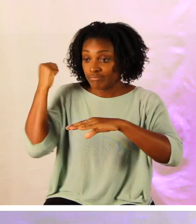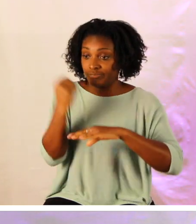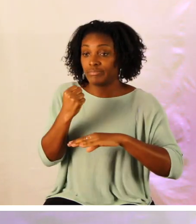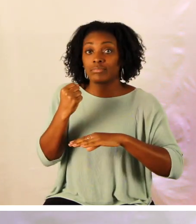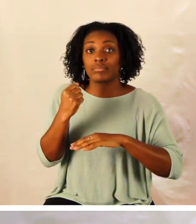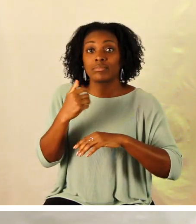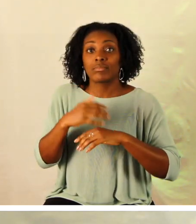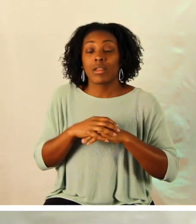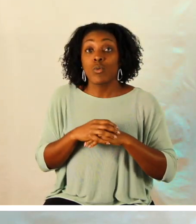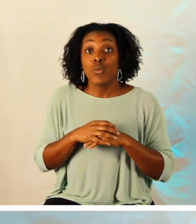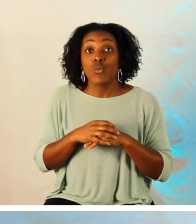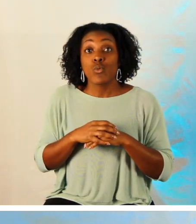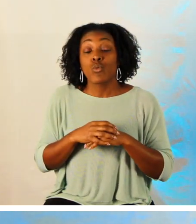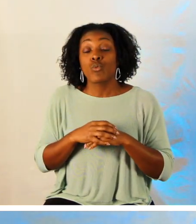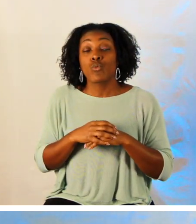Ouf.